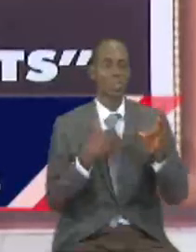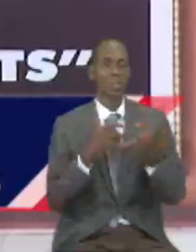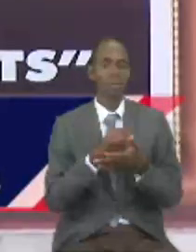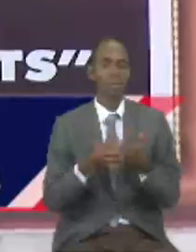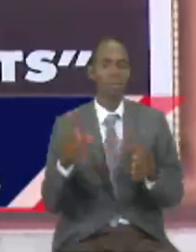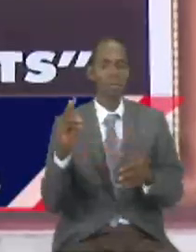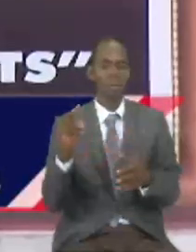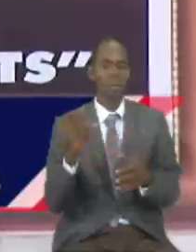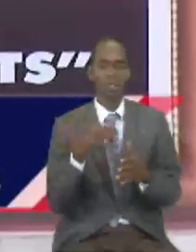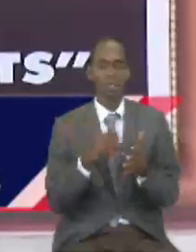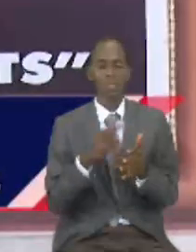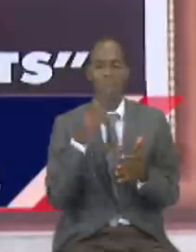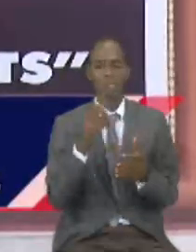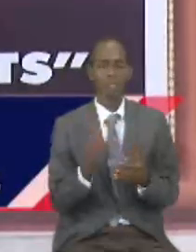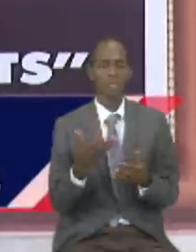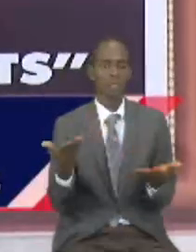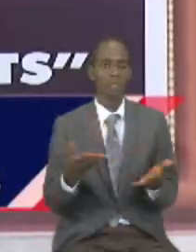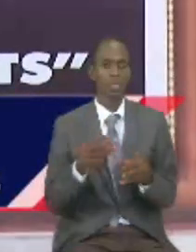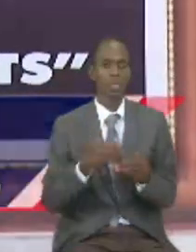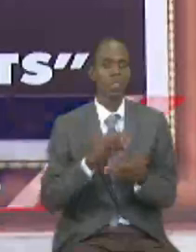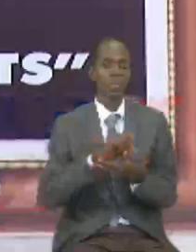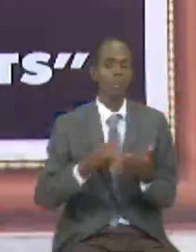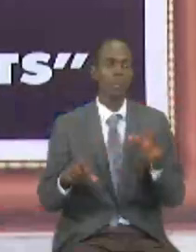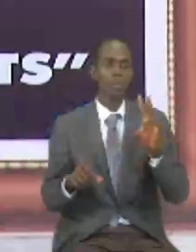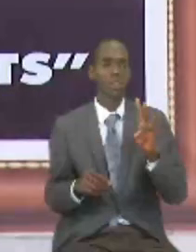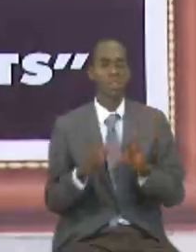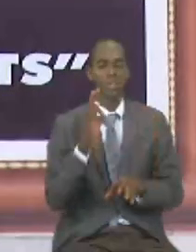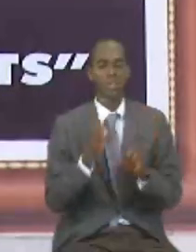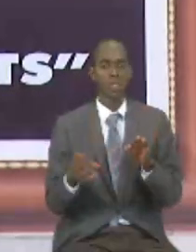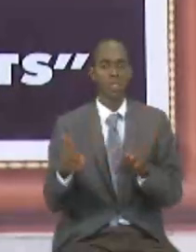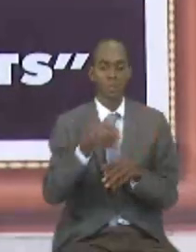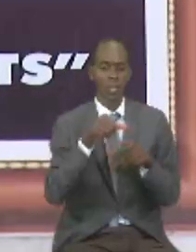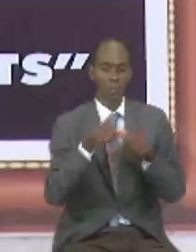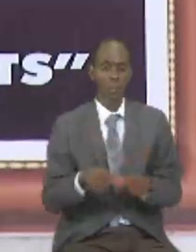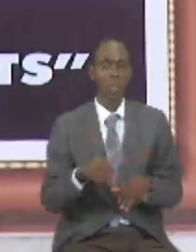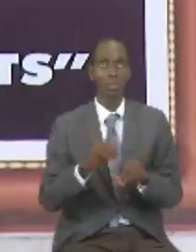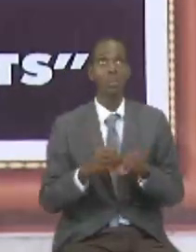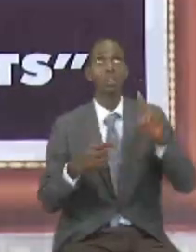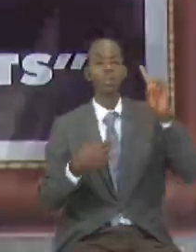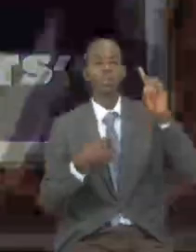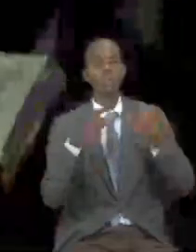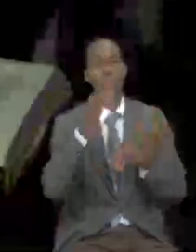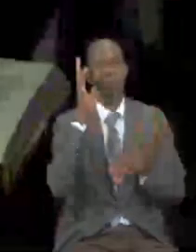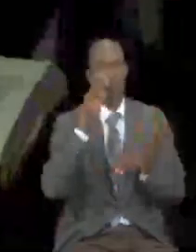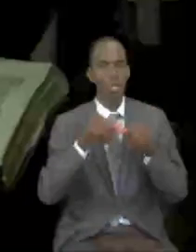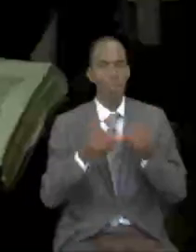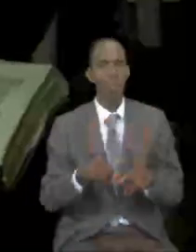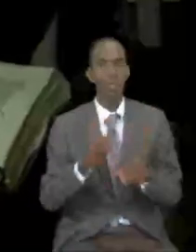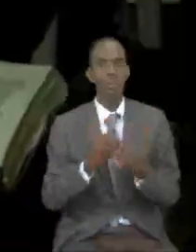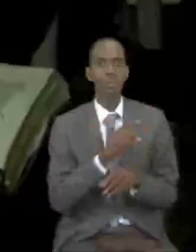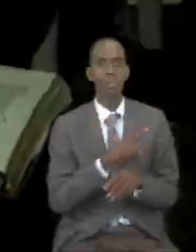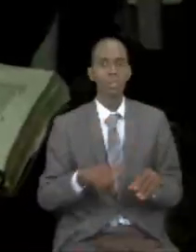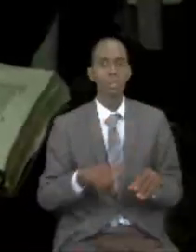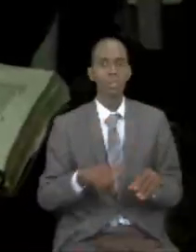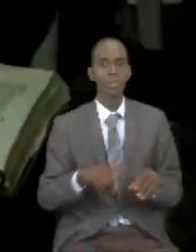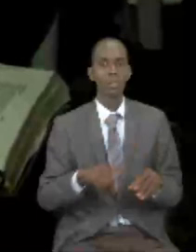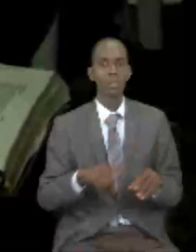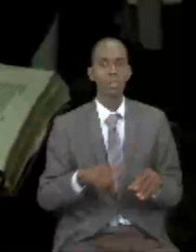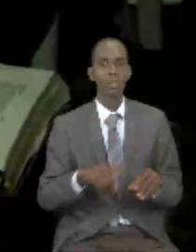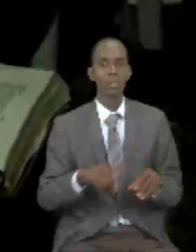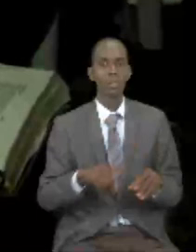16. Voilà ceci, verset 7 qui dit, « Si vous demeurez en moi, vous allez demeurer